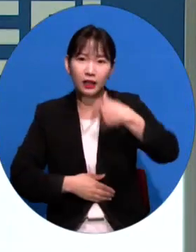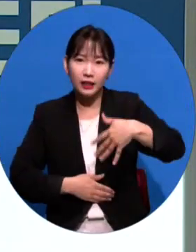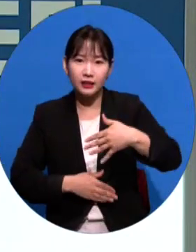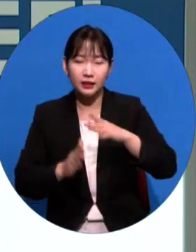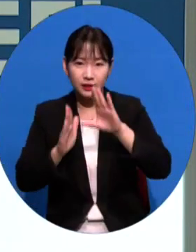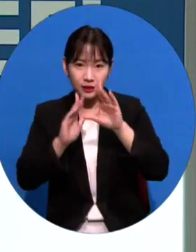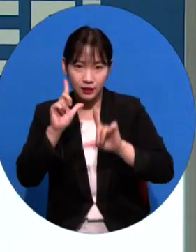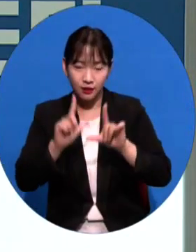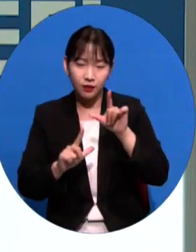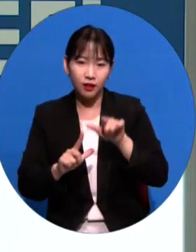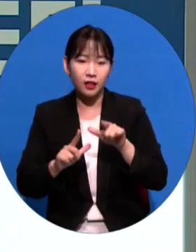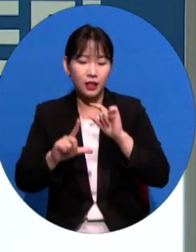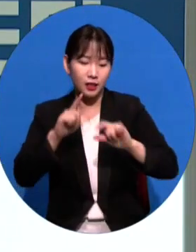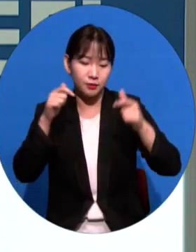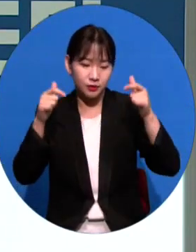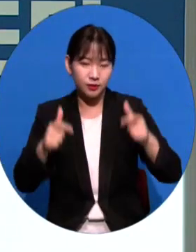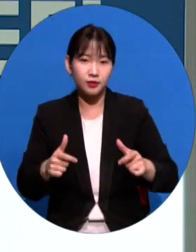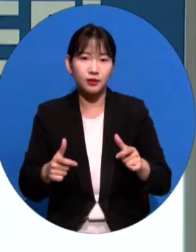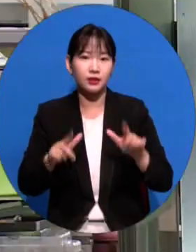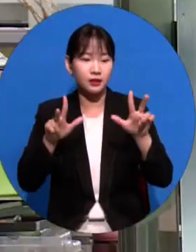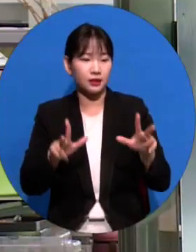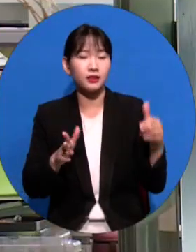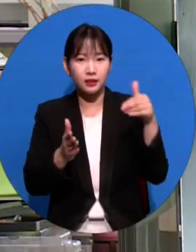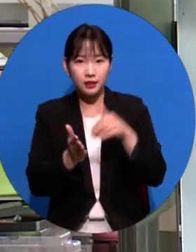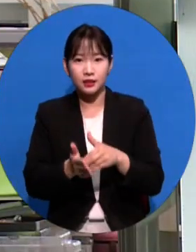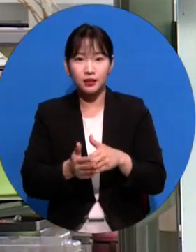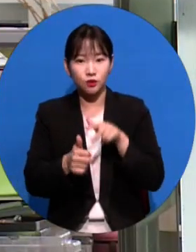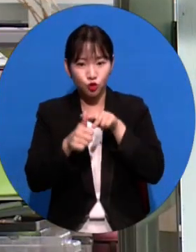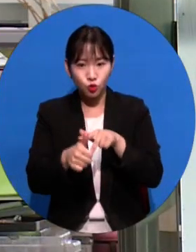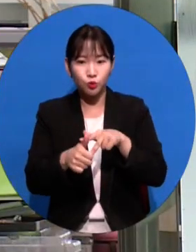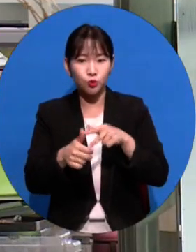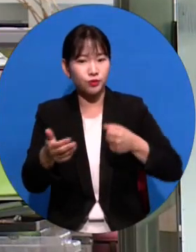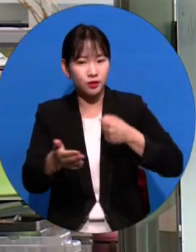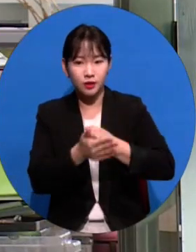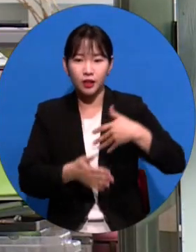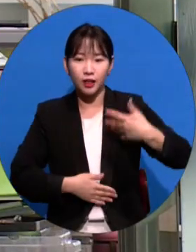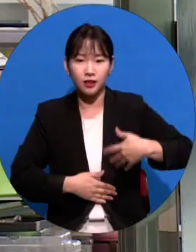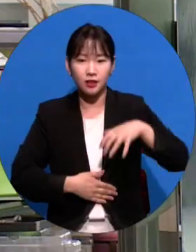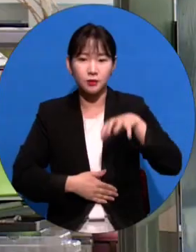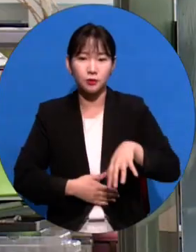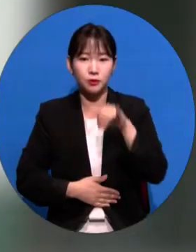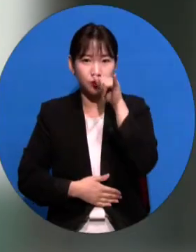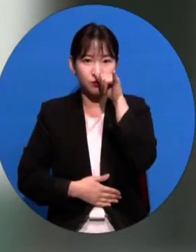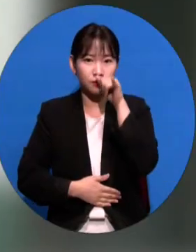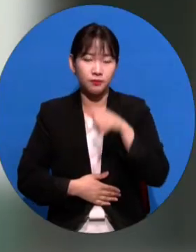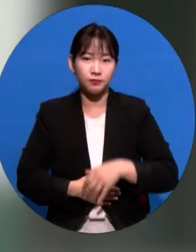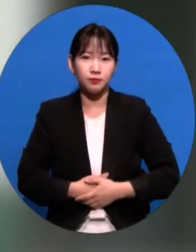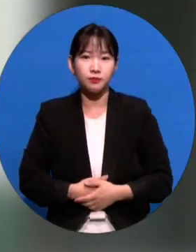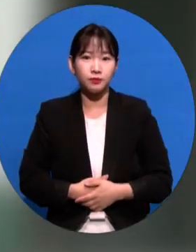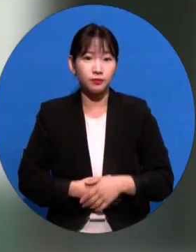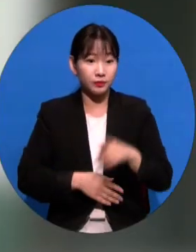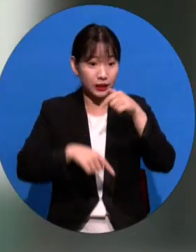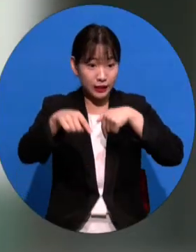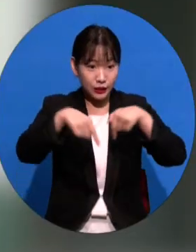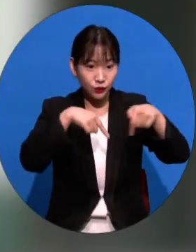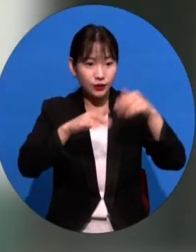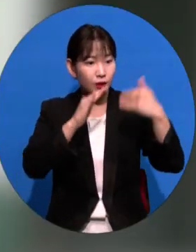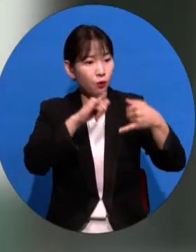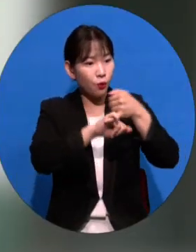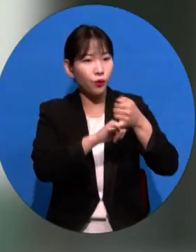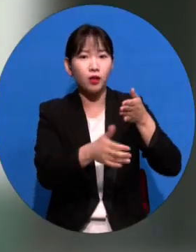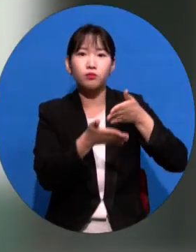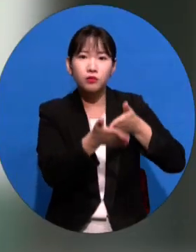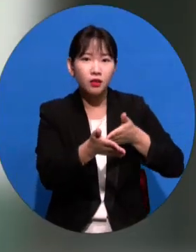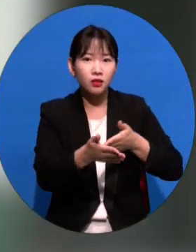시점에서 일부 지역은 지금까지 후보도 확장되지 않고 있습니다 정책 공약을 요구하는 게